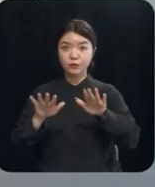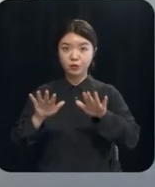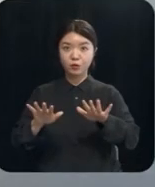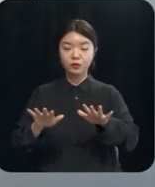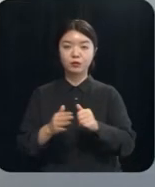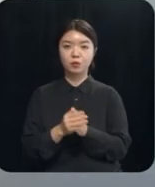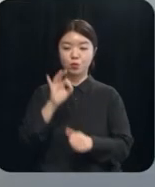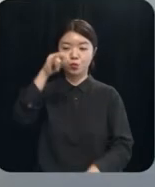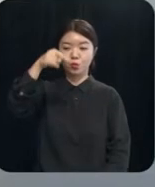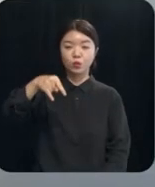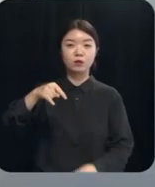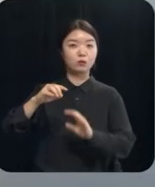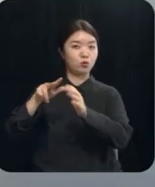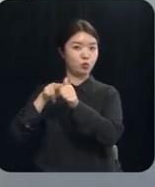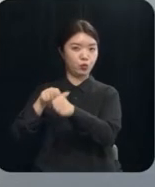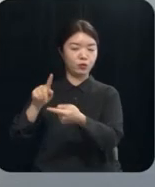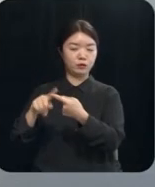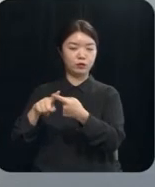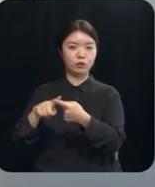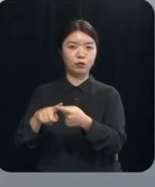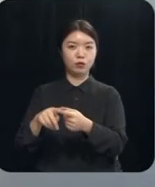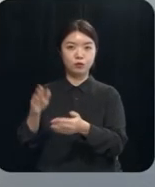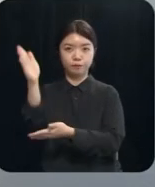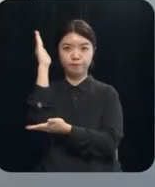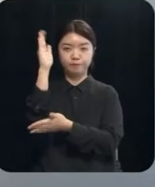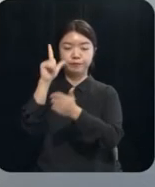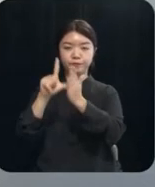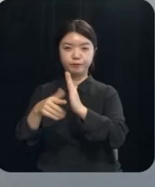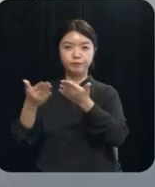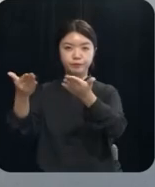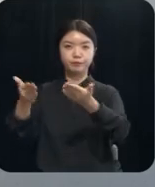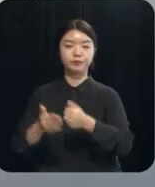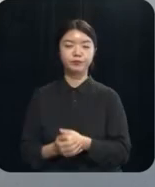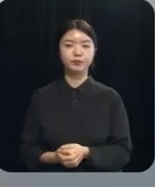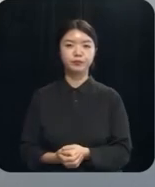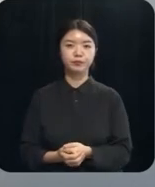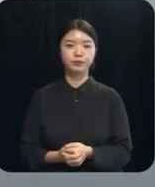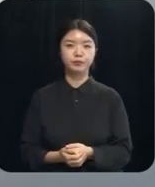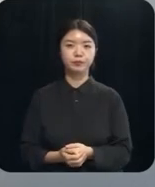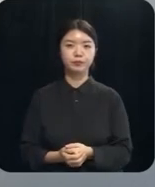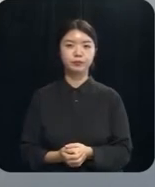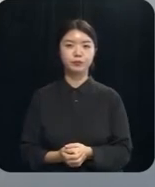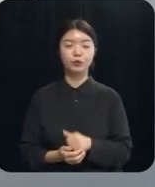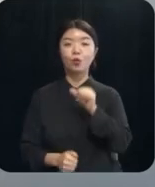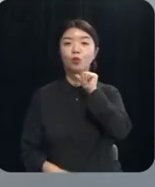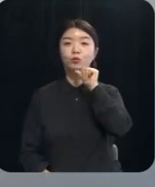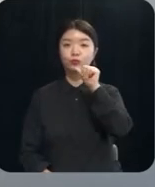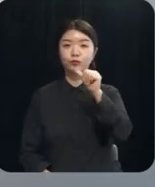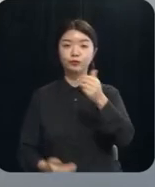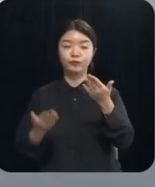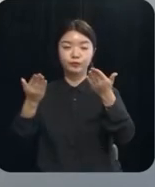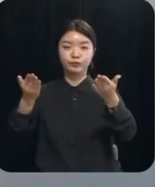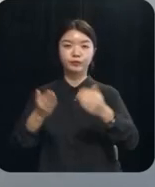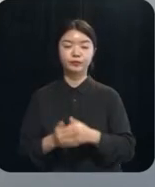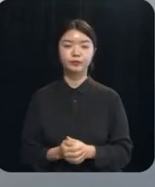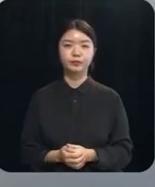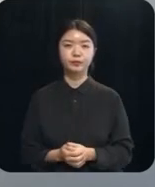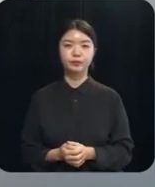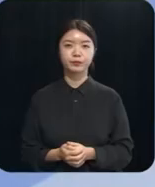이번에는 위성근 후보께서 이제 주도권을 갖고 진행을 해주시기 바라겠습니다. 역시 5분 시작해